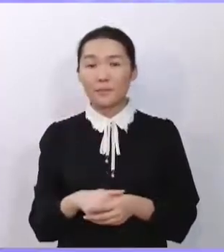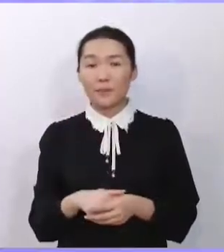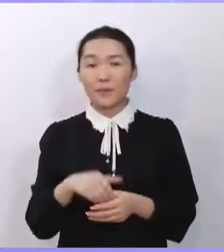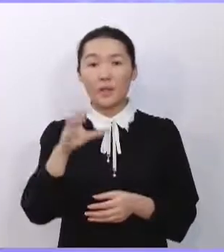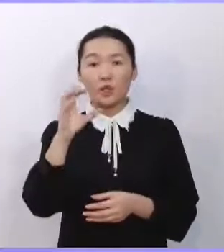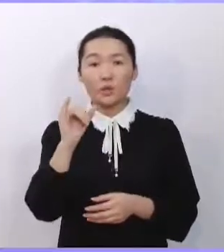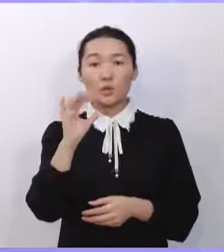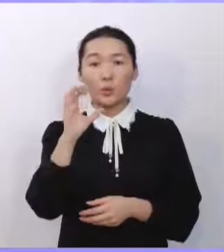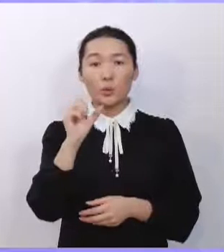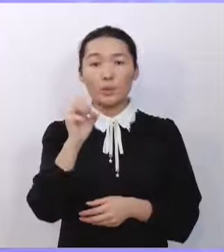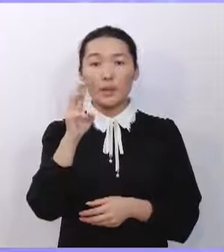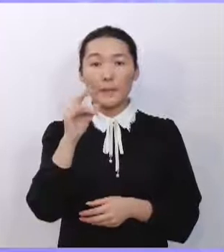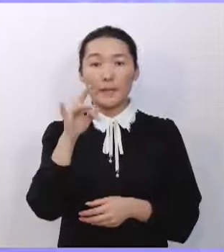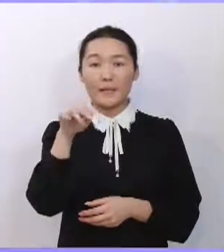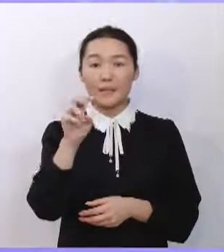суусамырда,